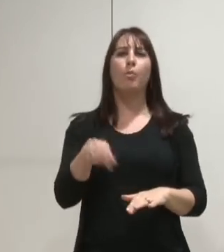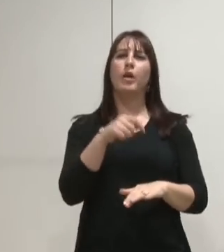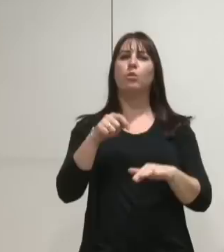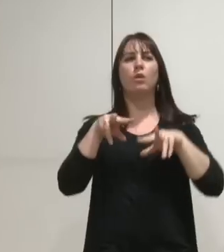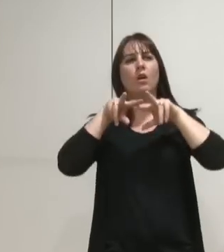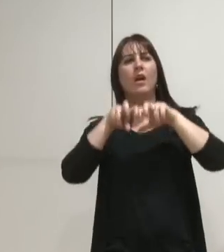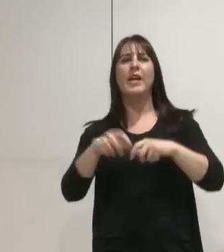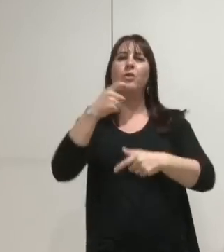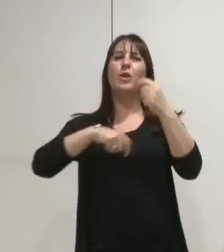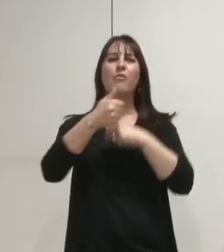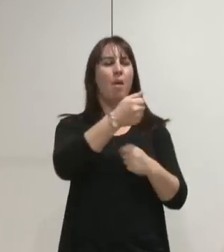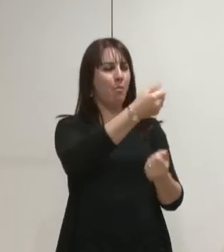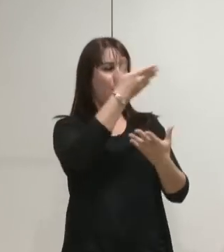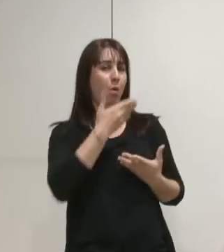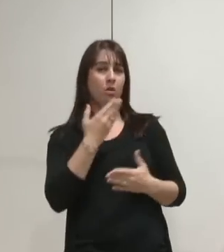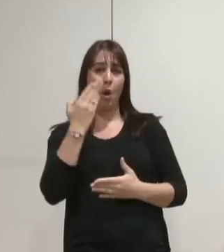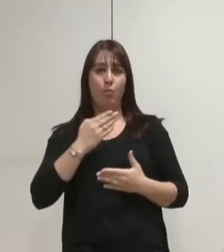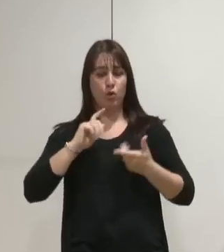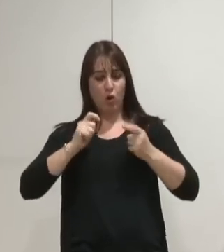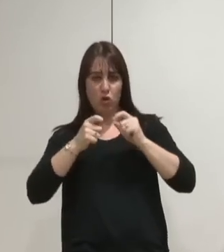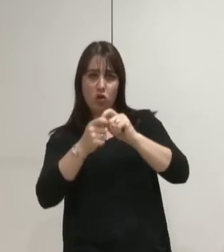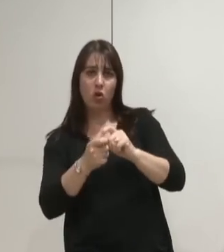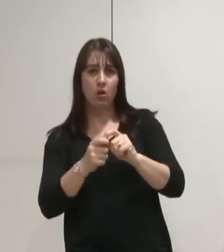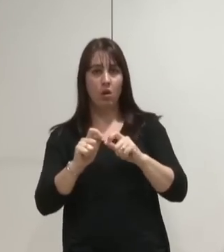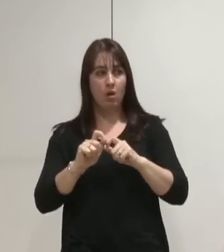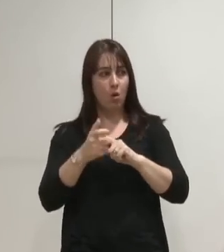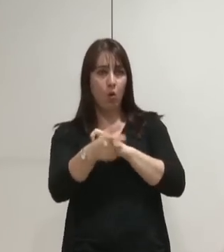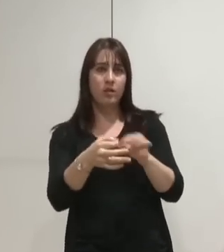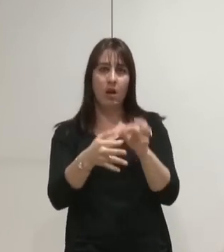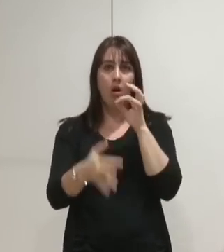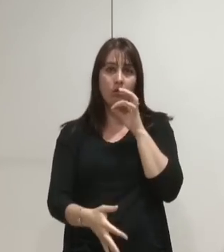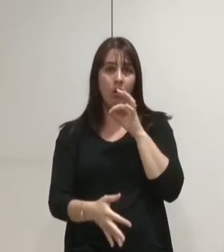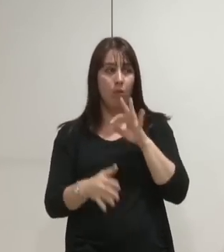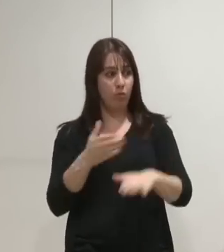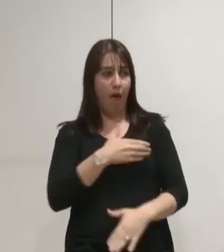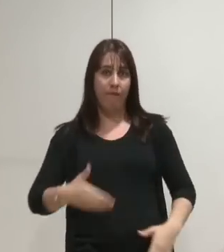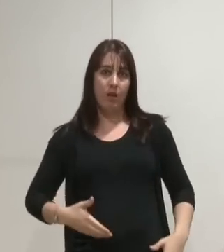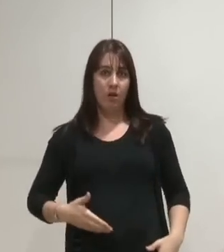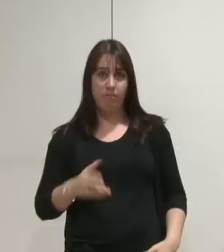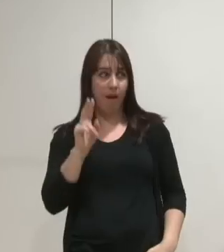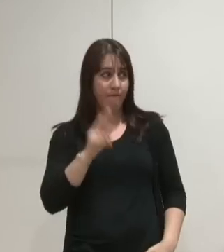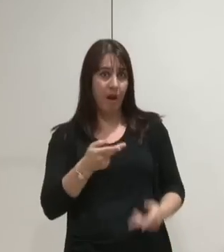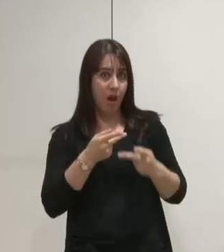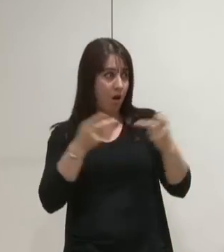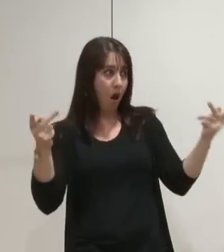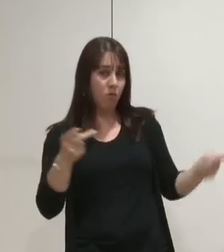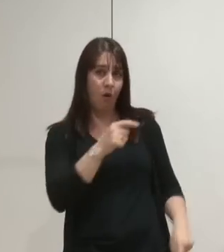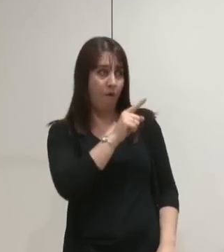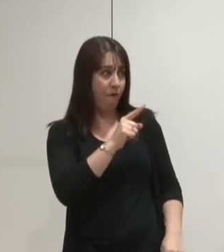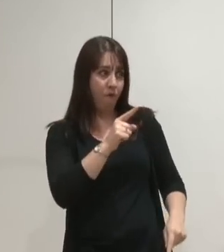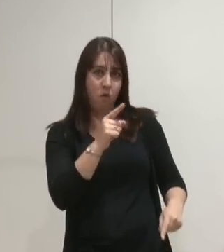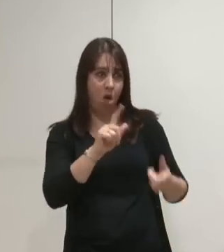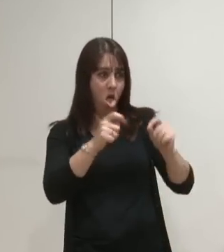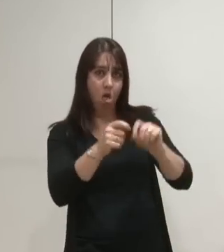proposé et ses conséquences pour la ville le moins que l'on puisse dire c'est que vous ne l'avez pas fait on peut d'ailleurs si l'on veut